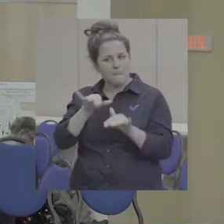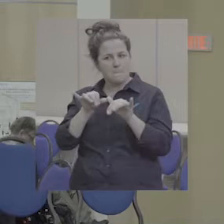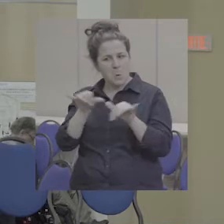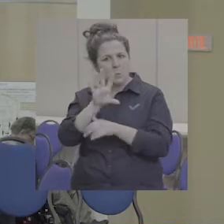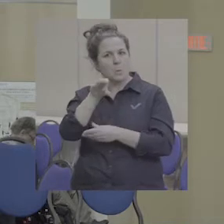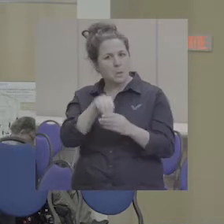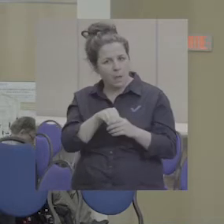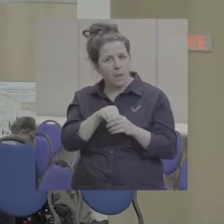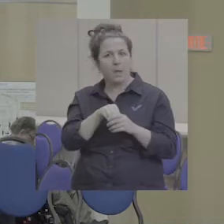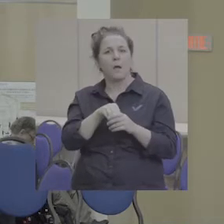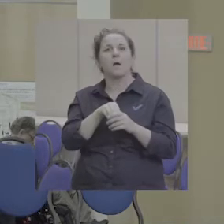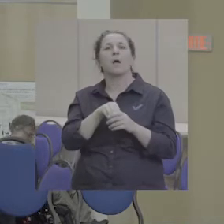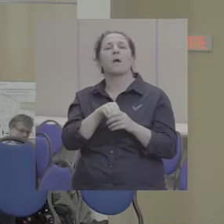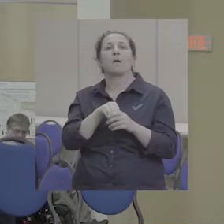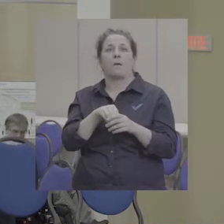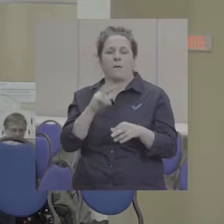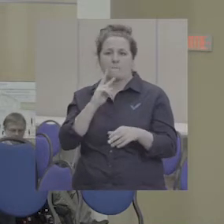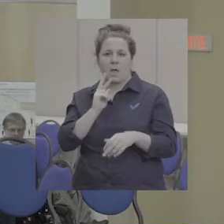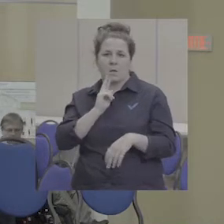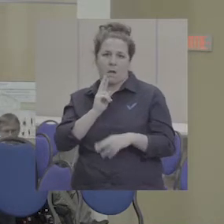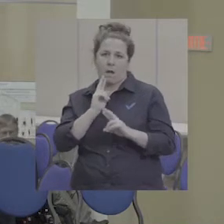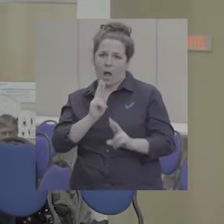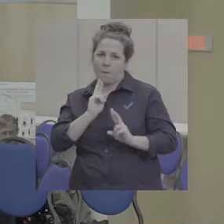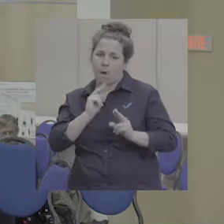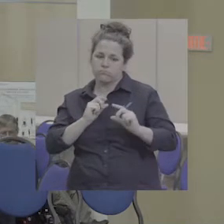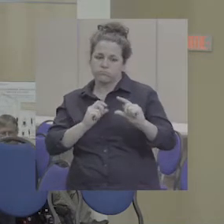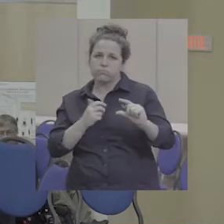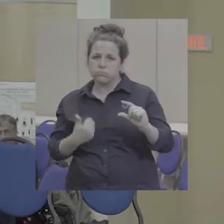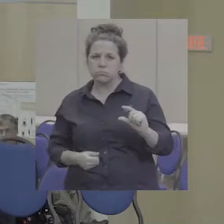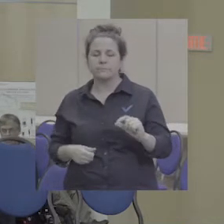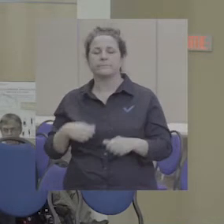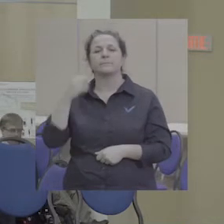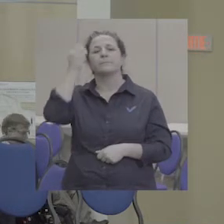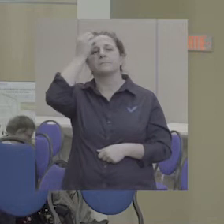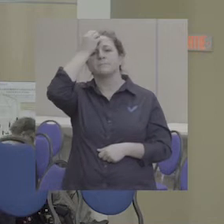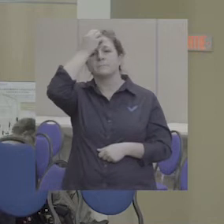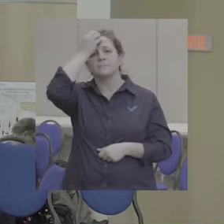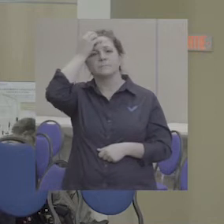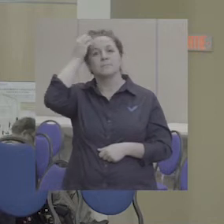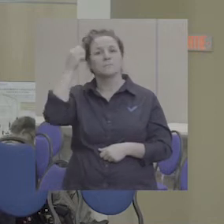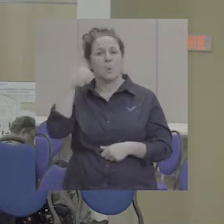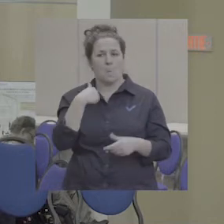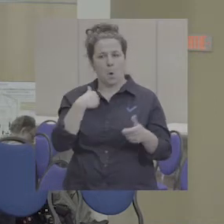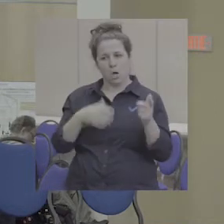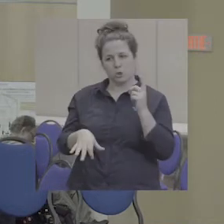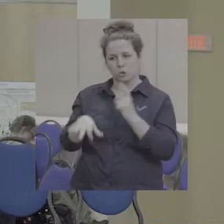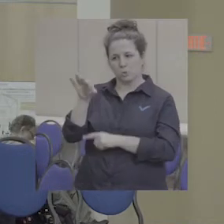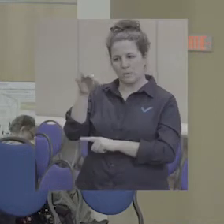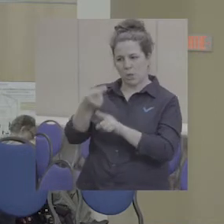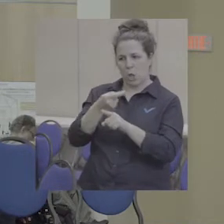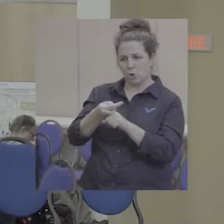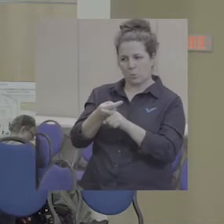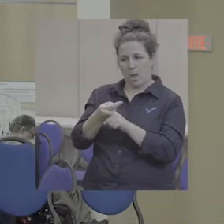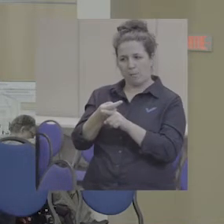mesures, un rapport assez volumineux. Puis j'ai choisi mon appartement à partir